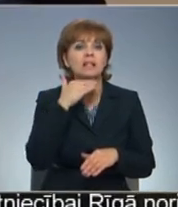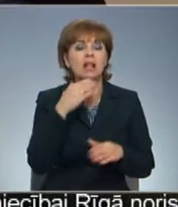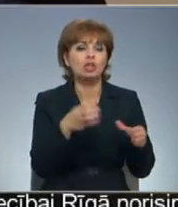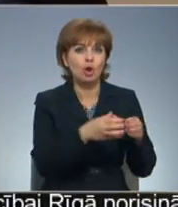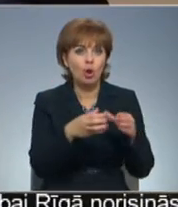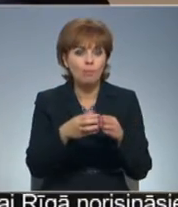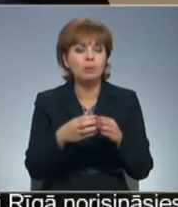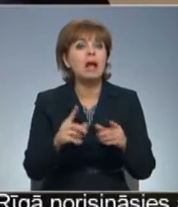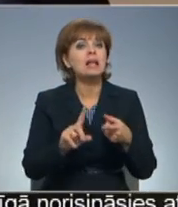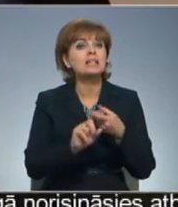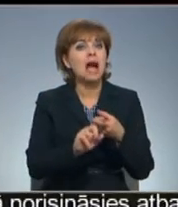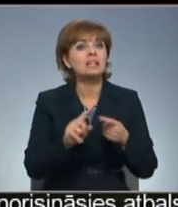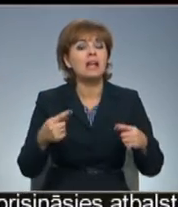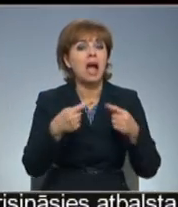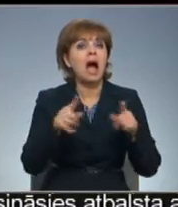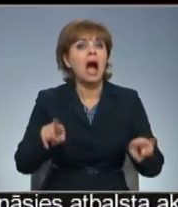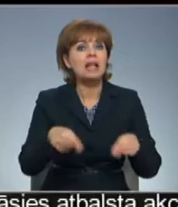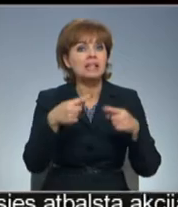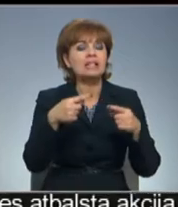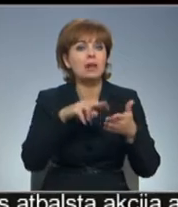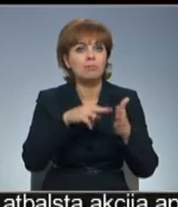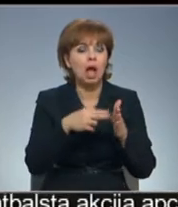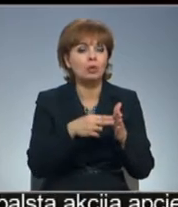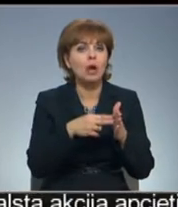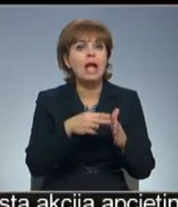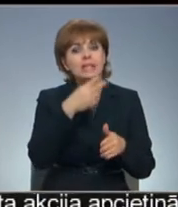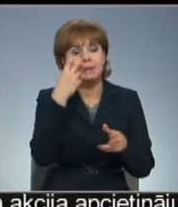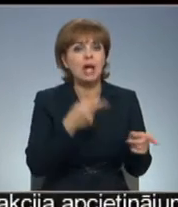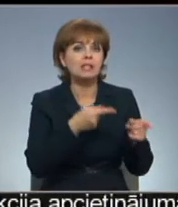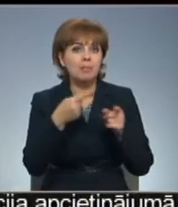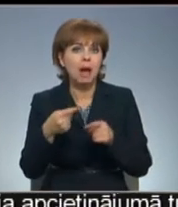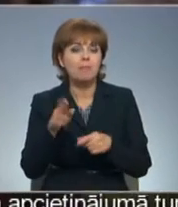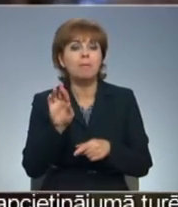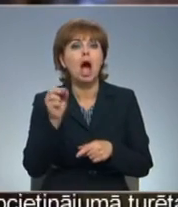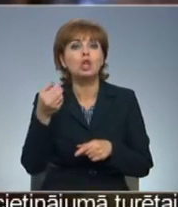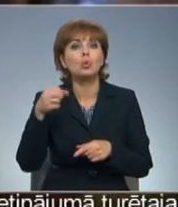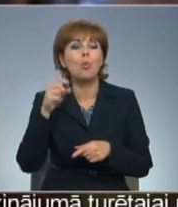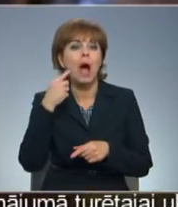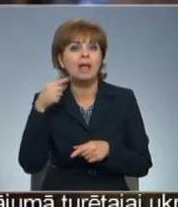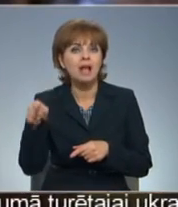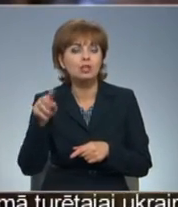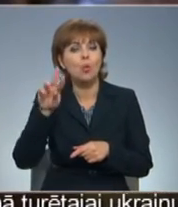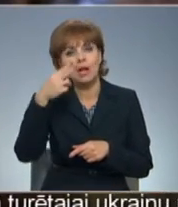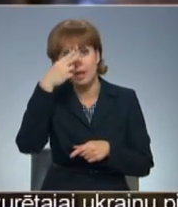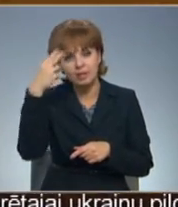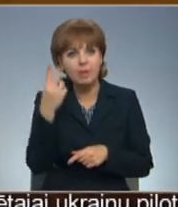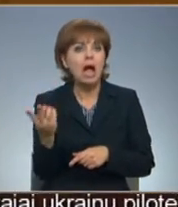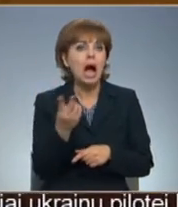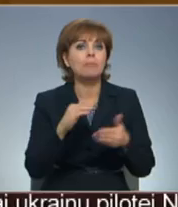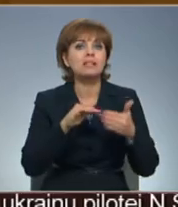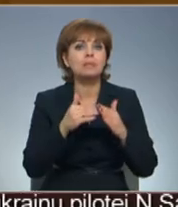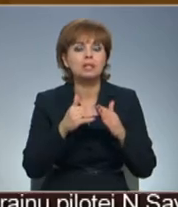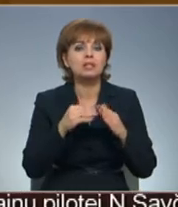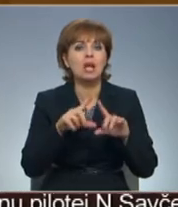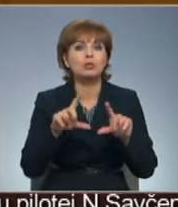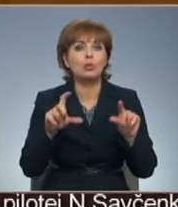Saskaņā ar attīstības plānu Madonas valsts ģimnāzija pāriet uz ēkām, kur šobrīd atrodas Madonas otrā vidusskola. Savukārt abas pilsētas vidusskolas tiek